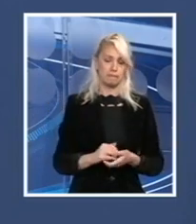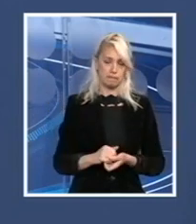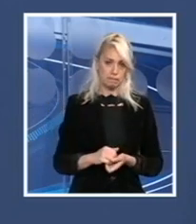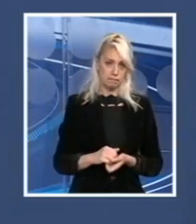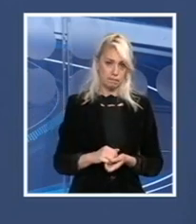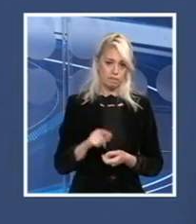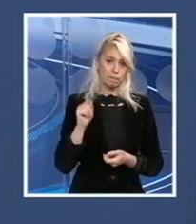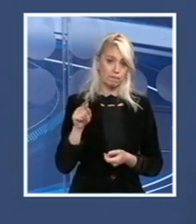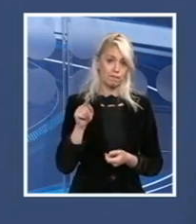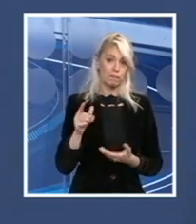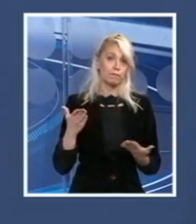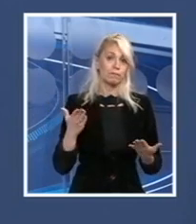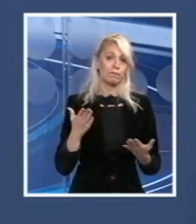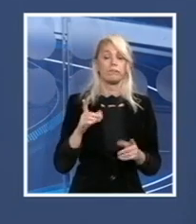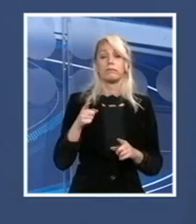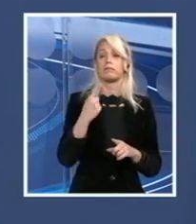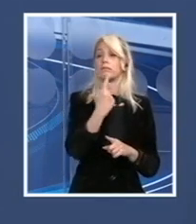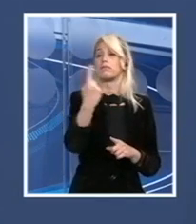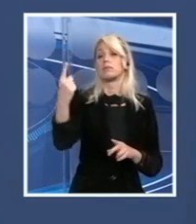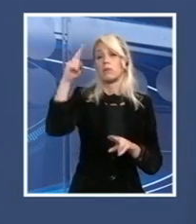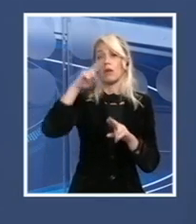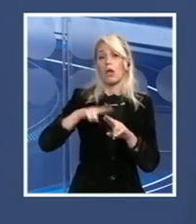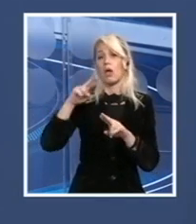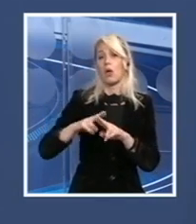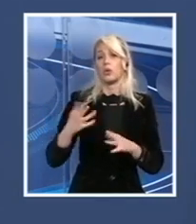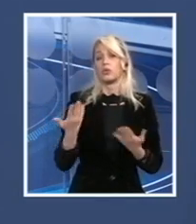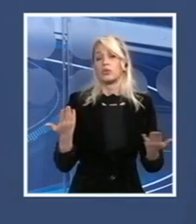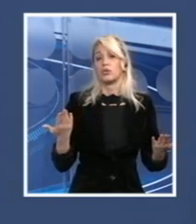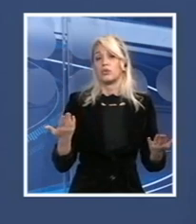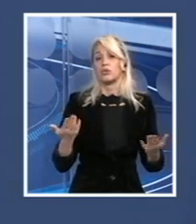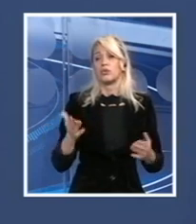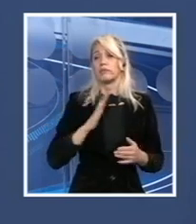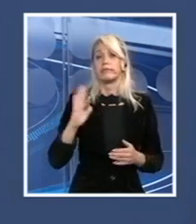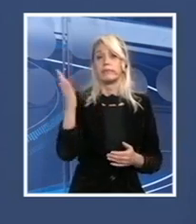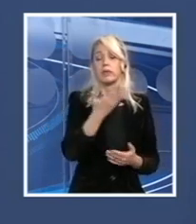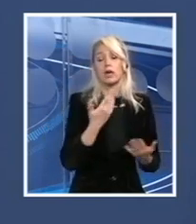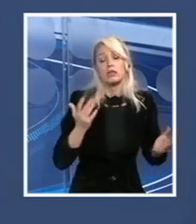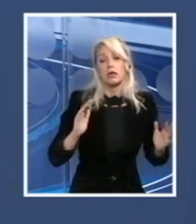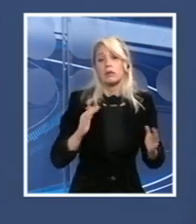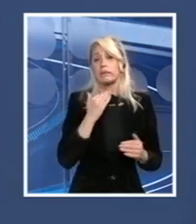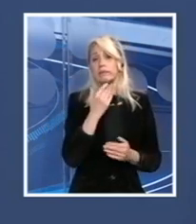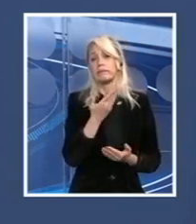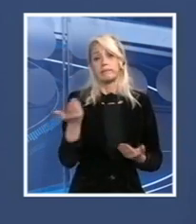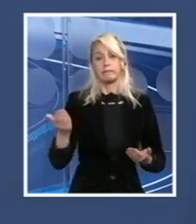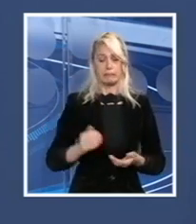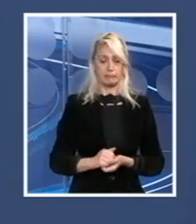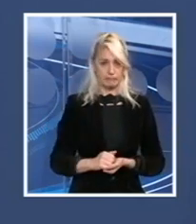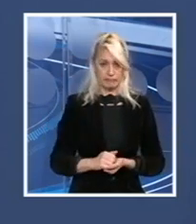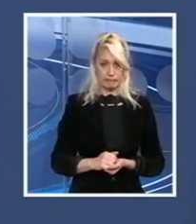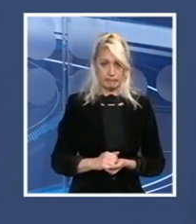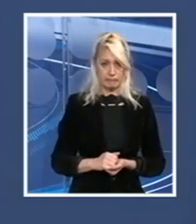to će na kraju biti individualne odluke svakog od nas, ali